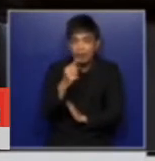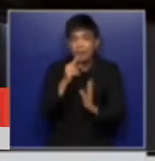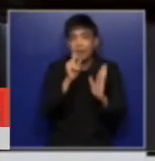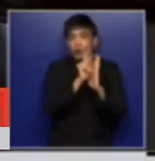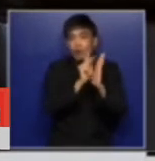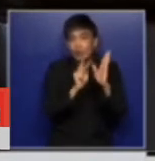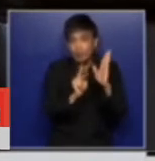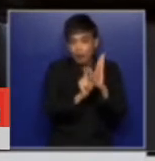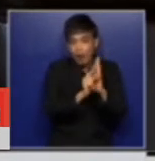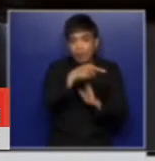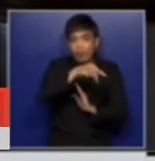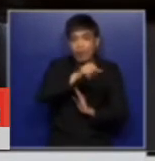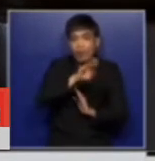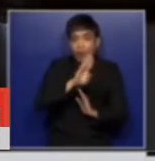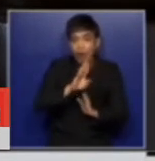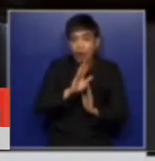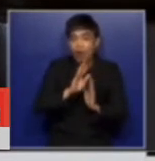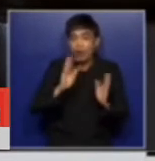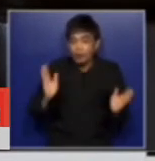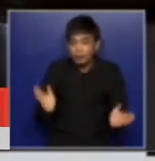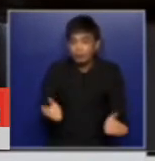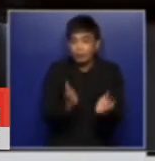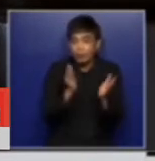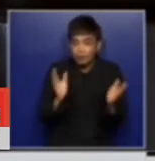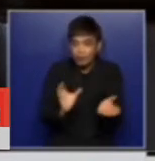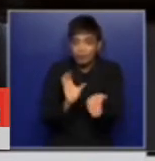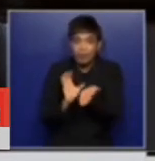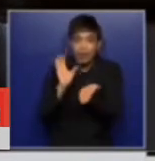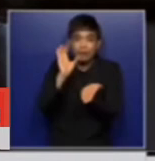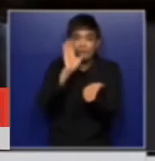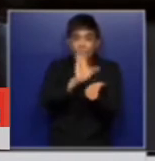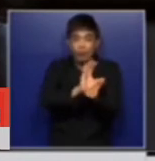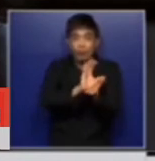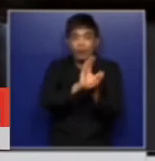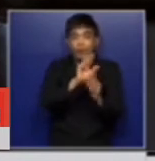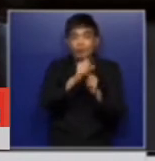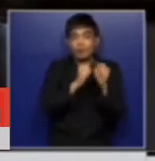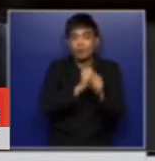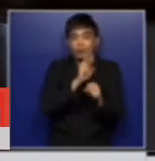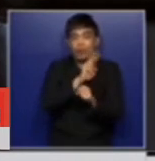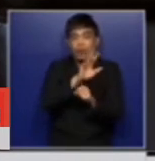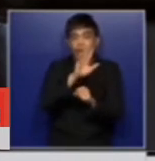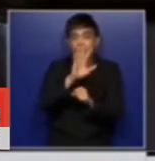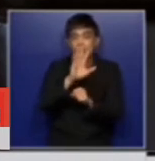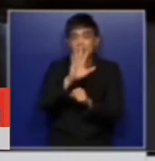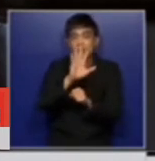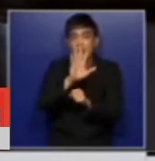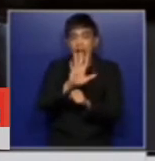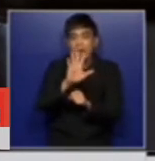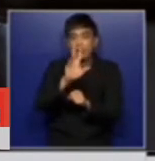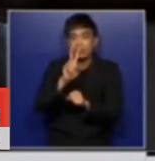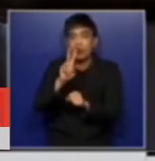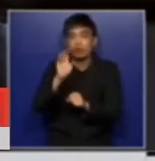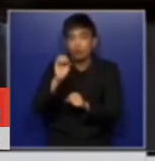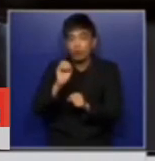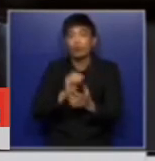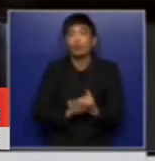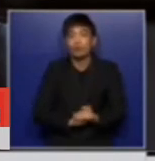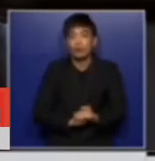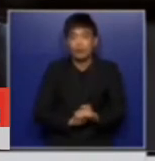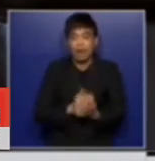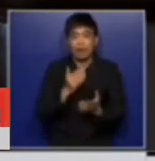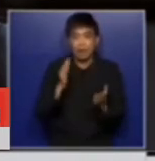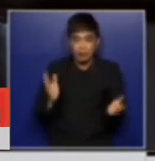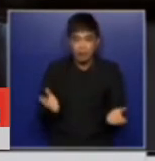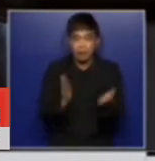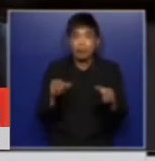ส่งเสริมการลงทุนพ.ศ.2520ครับเพื่อที่จะจูงใจนักลงทุนจากต่างประเทศนะครับเรามีวัต